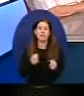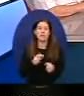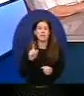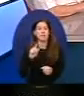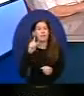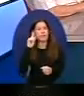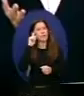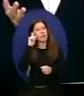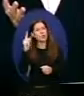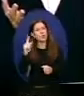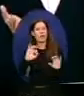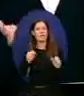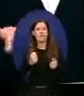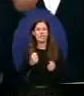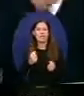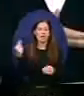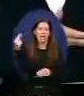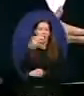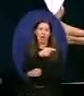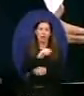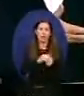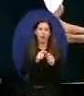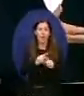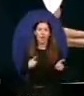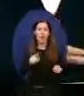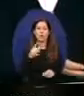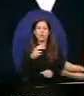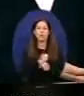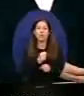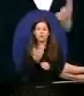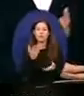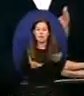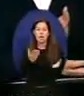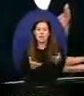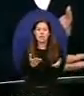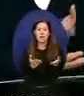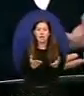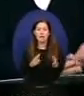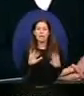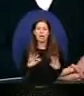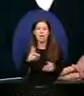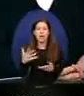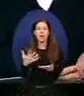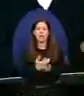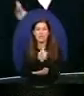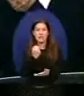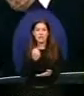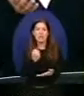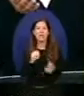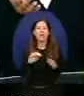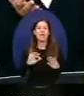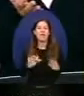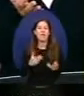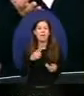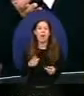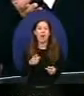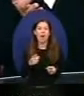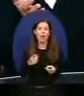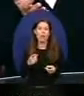לא, הוא תמיד עושה מאזן בין מה הוא ישיג ומה הוא יחטוף אחר כך כתגובה למה שהוא עשה. אז אתה צריך